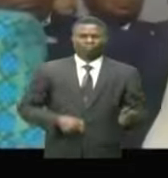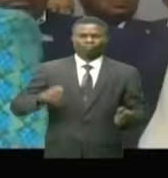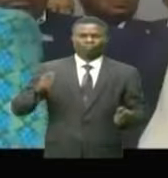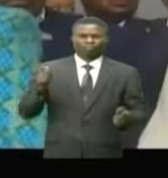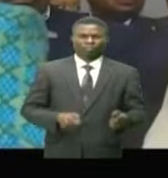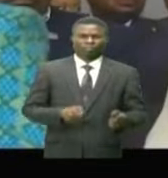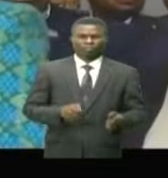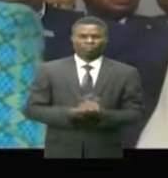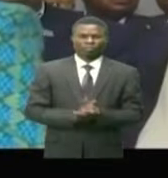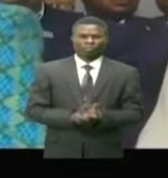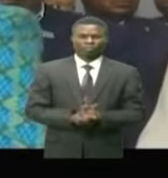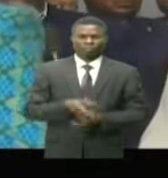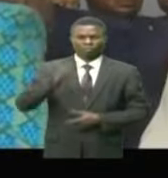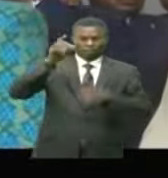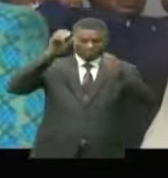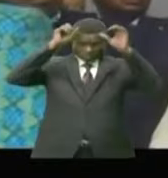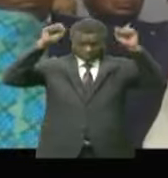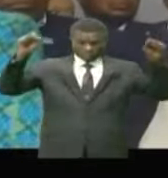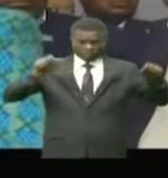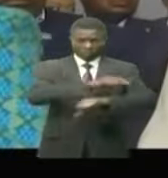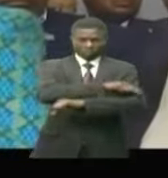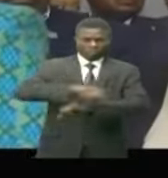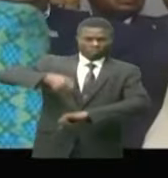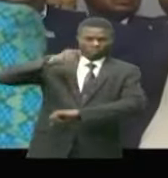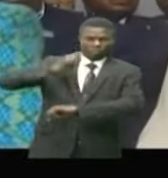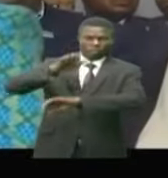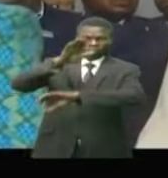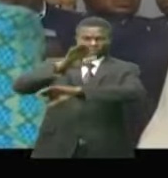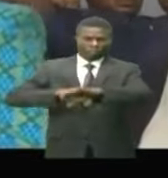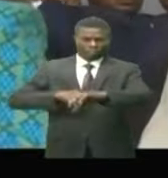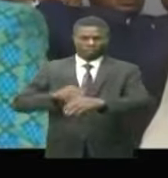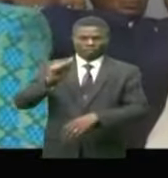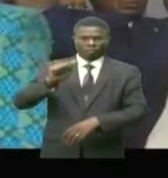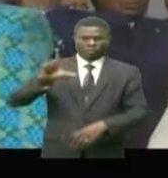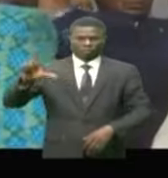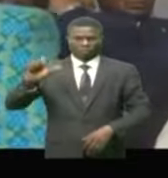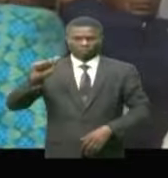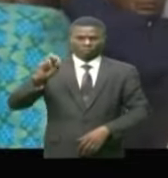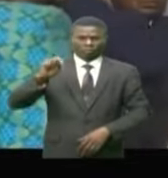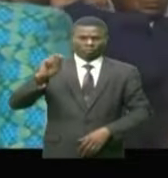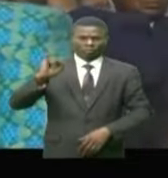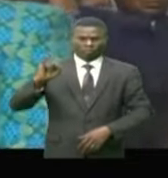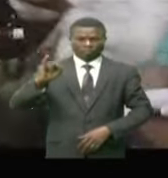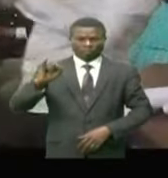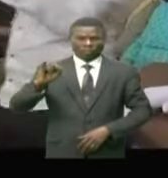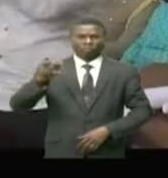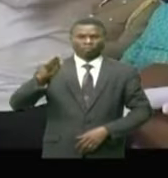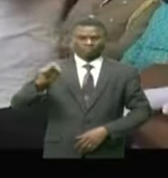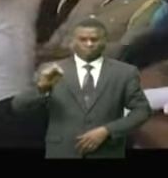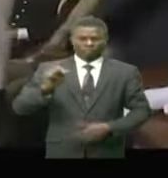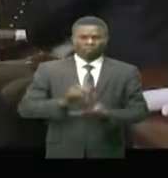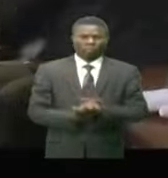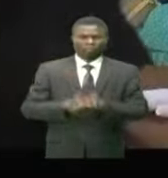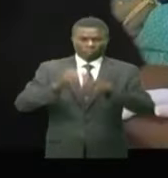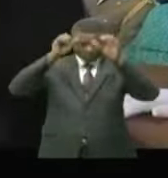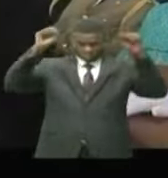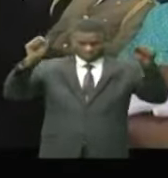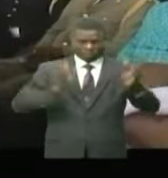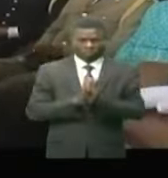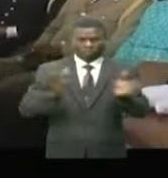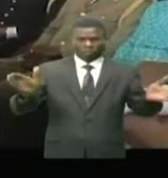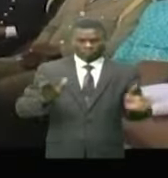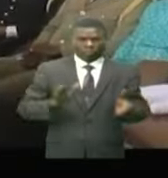Le premier président de la Cour d'appel du Sud-Kivu, Alain Malamba Kayembe, et le procureur général près la même cour,